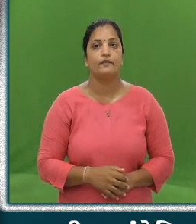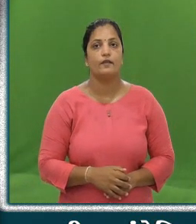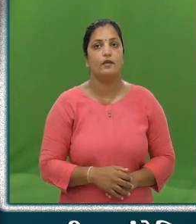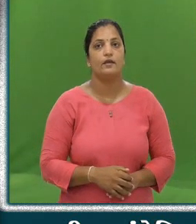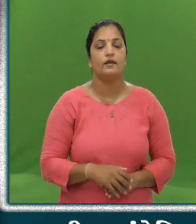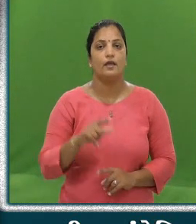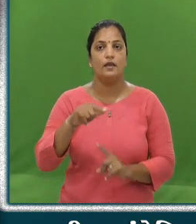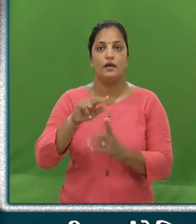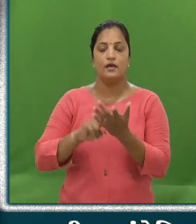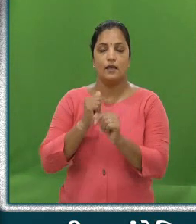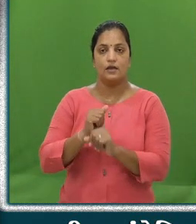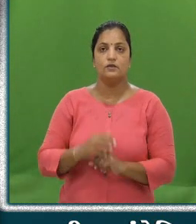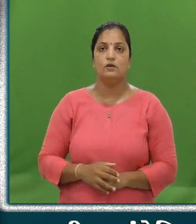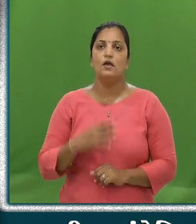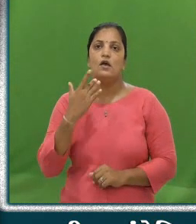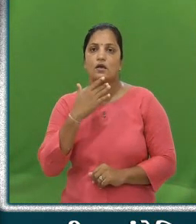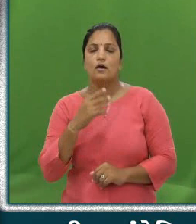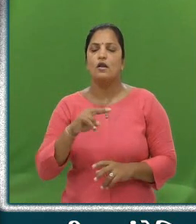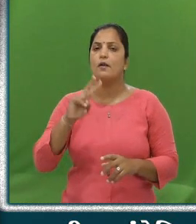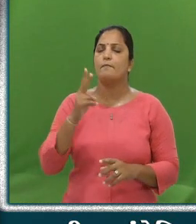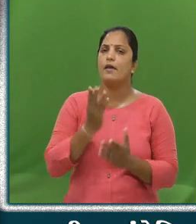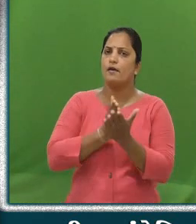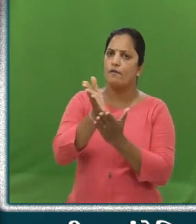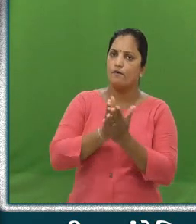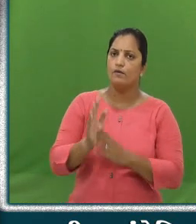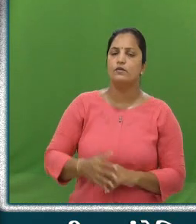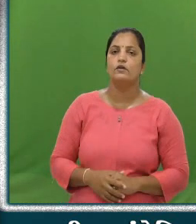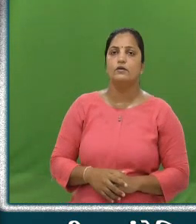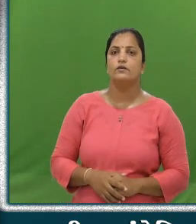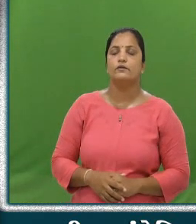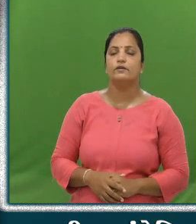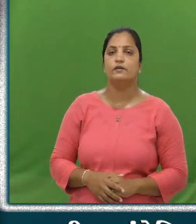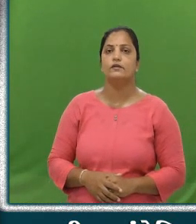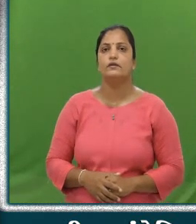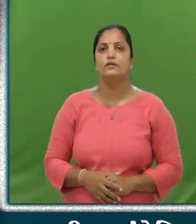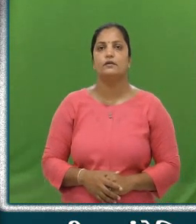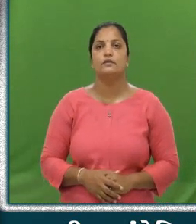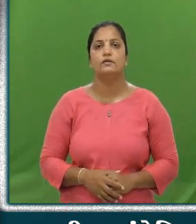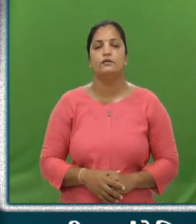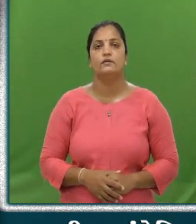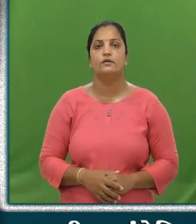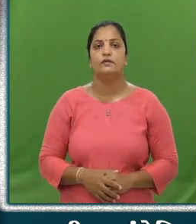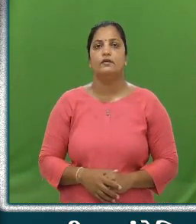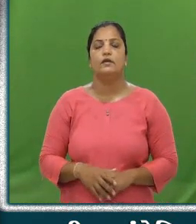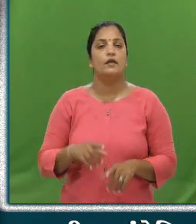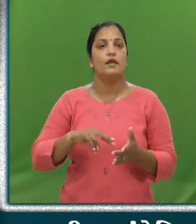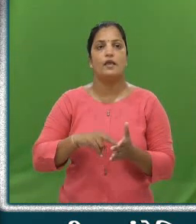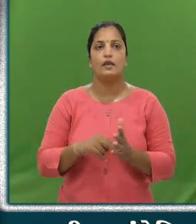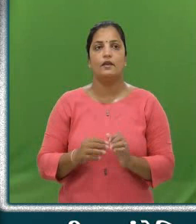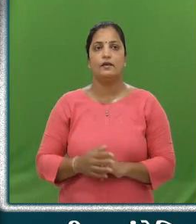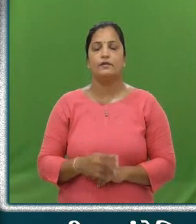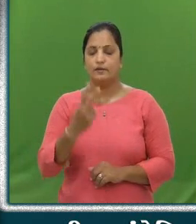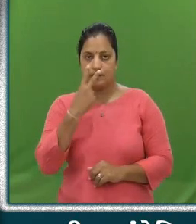કે લિંગી રંગસૂત્ર રંગસૂત્ર બે ટાઈપના હોય છે એક રંગસૂત્ર જે હોય છે દૈહિક રંગસૂત્રો એટલે કે